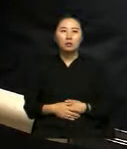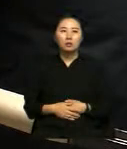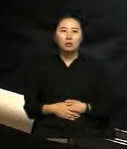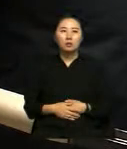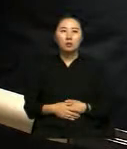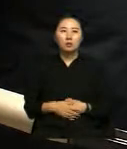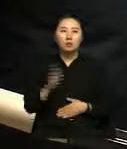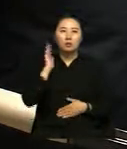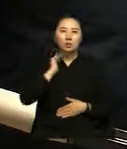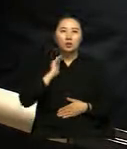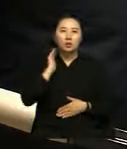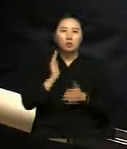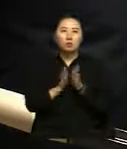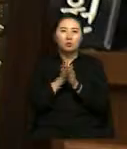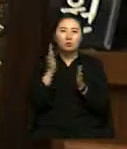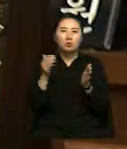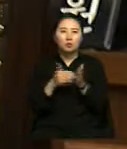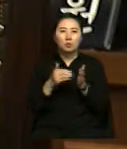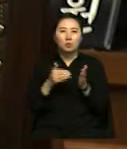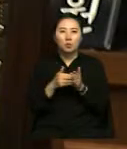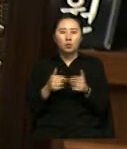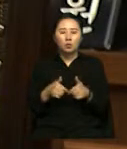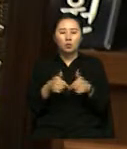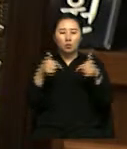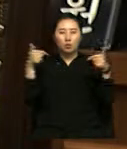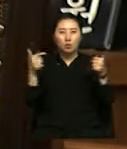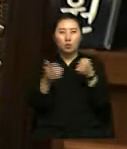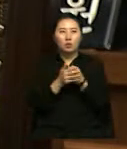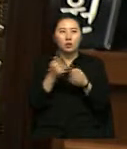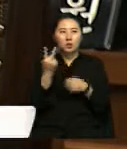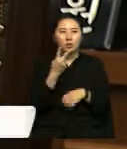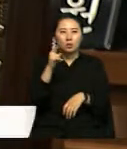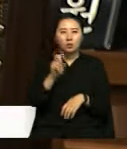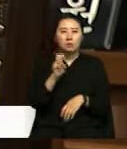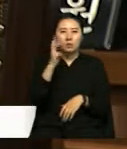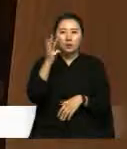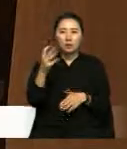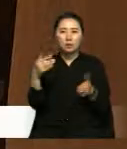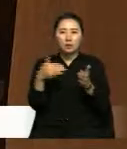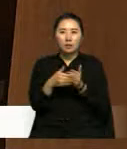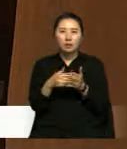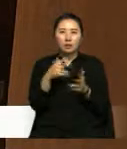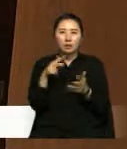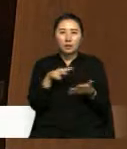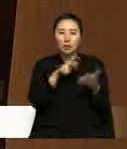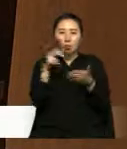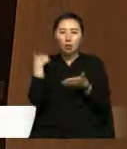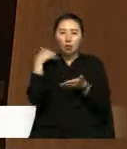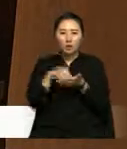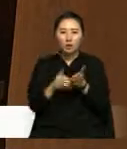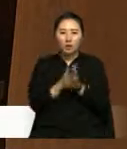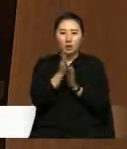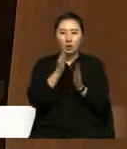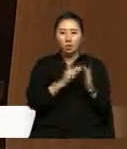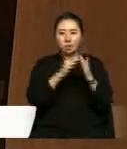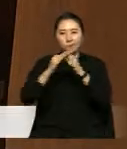한편 의정부시는 내구 연한과 용량 증설을 이유로 2023년까지 자원회수시설의 이전